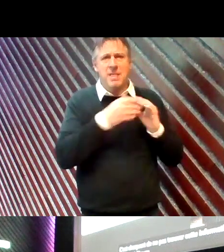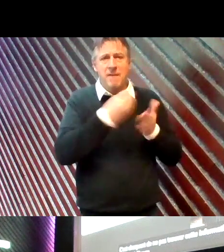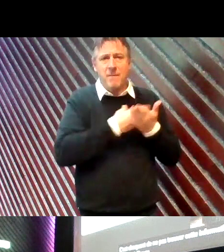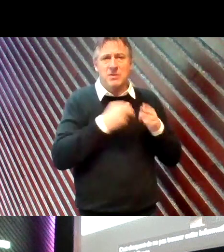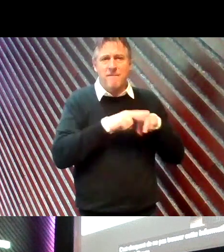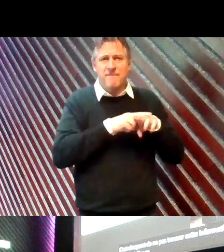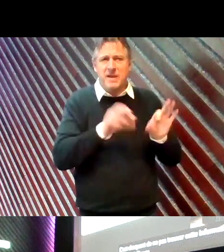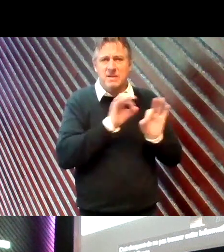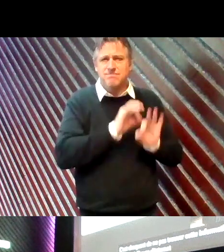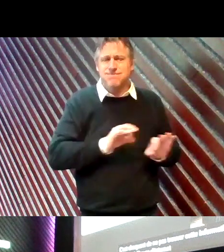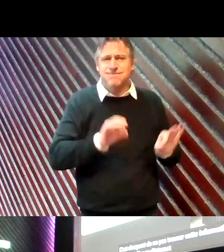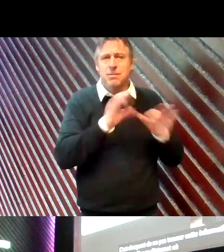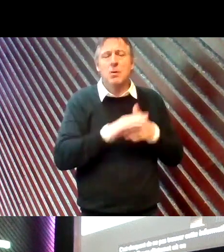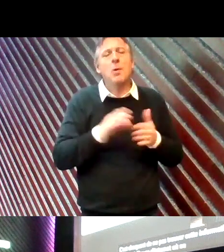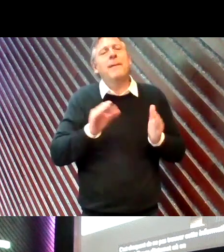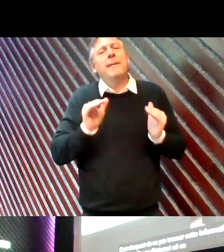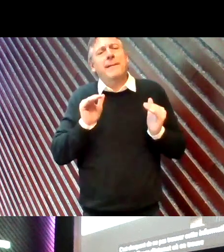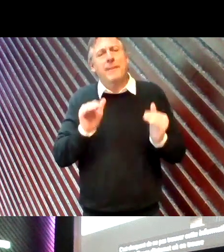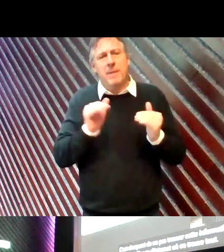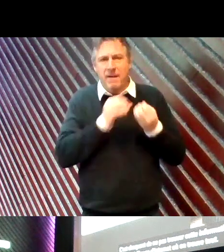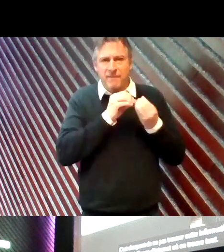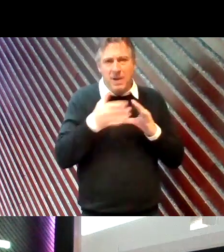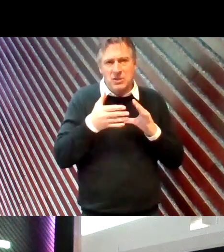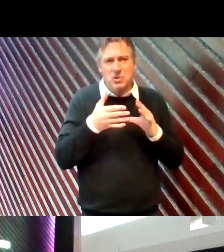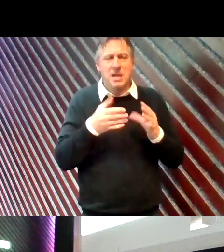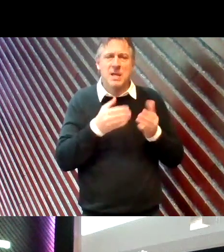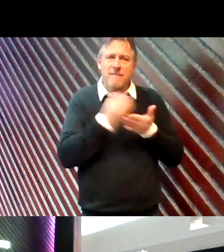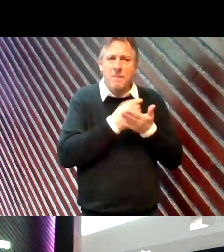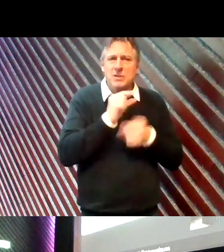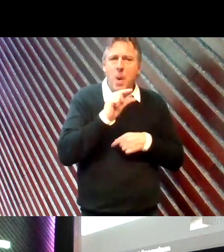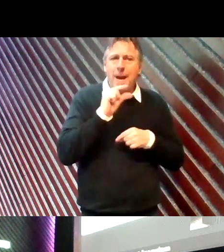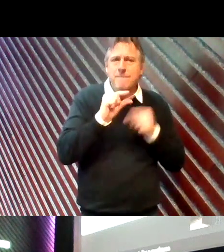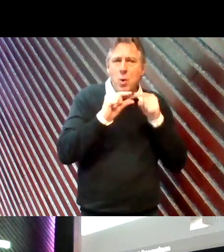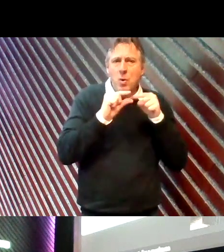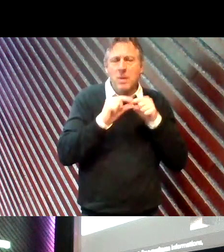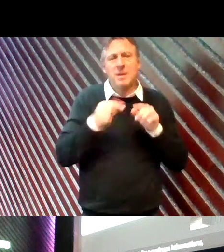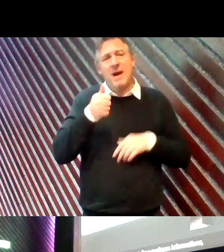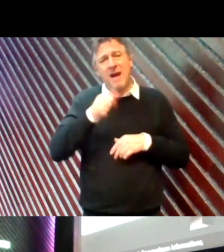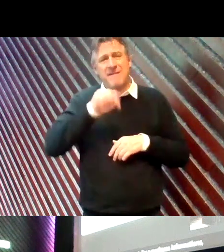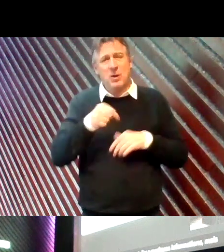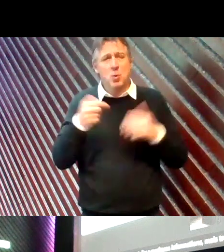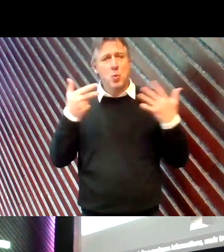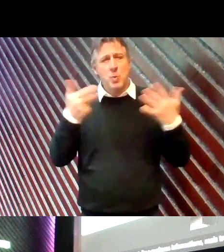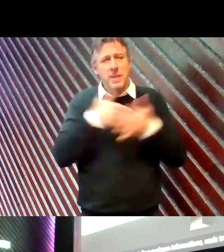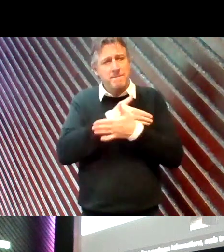internet il y a quand même quelques informations mais globalement il y en a très très peu par rapport aux 1,8 millions